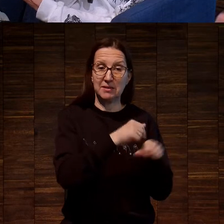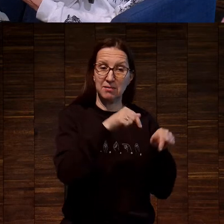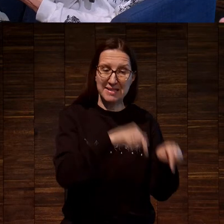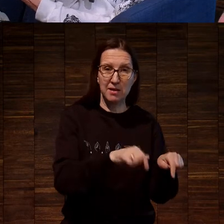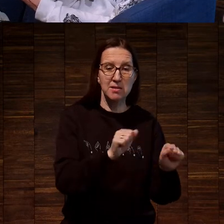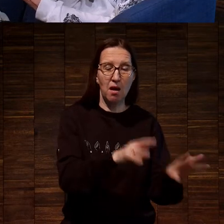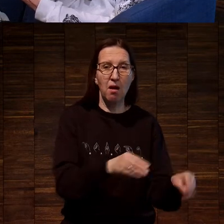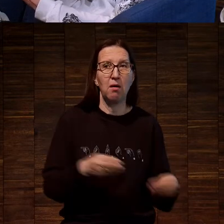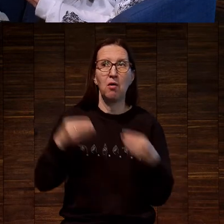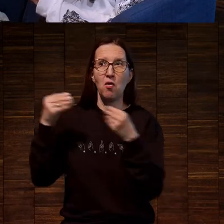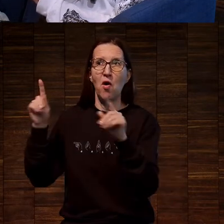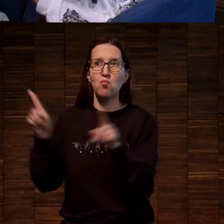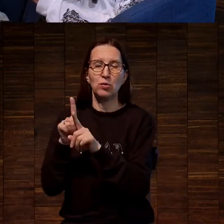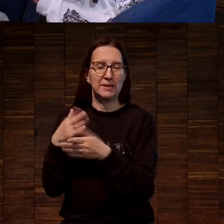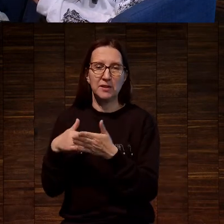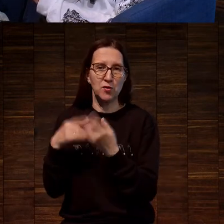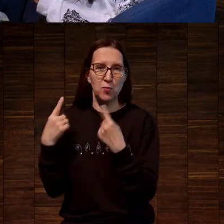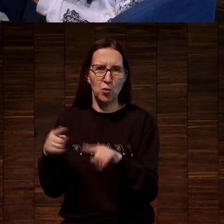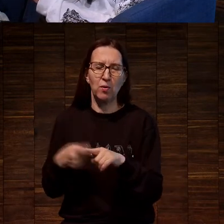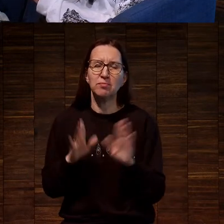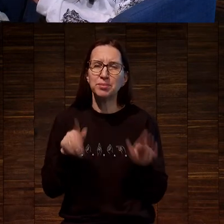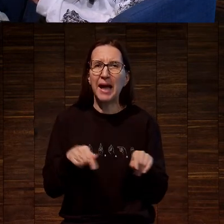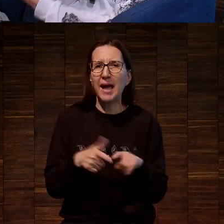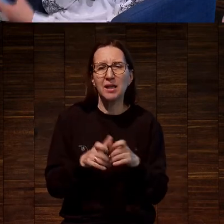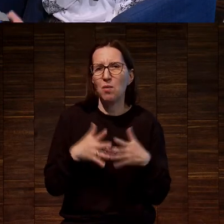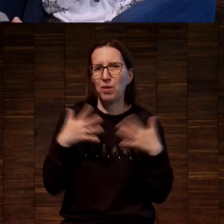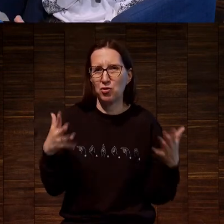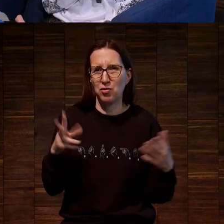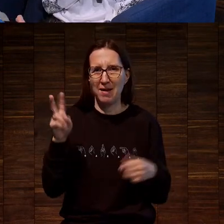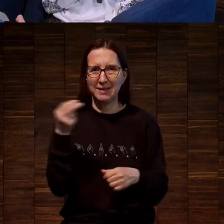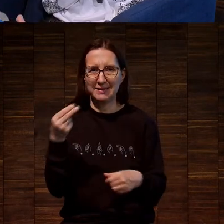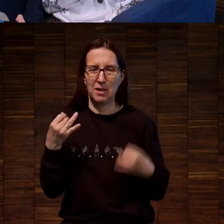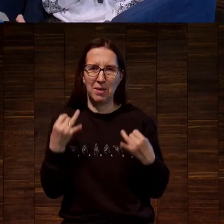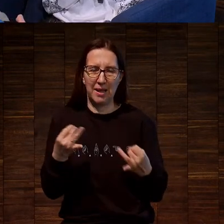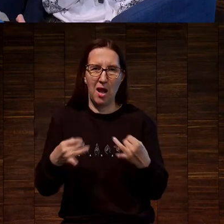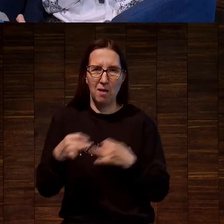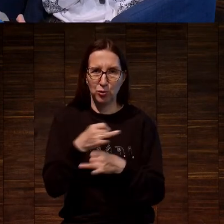наверное. Это слишком большая тема. Да. Потом художник